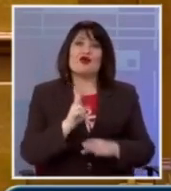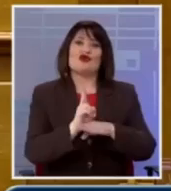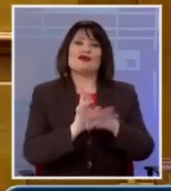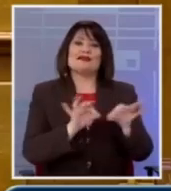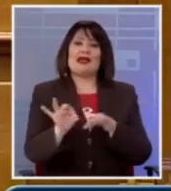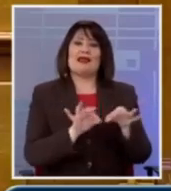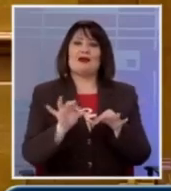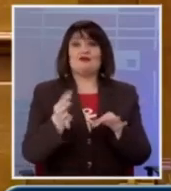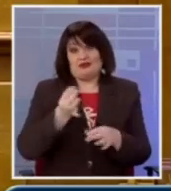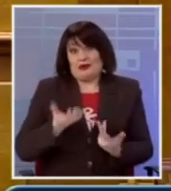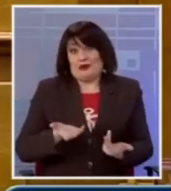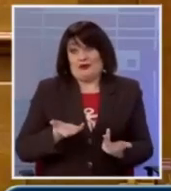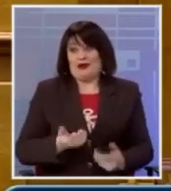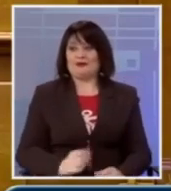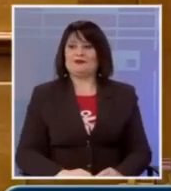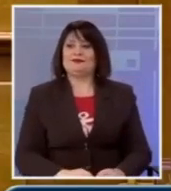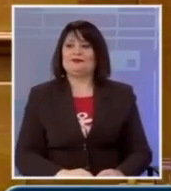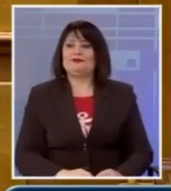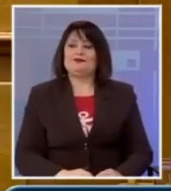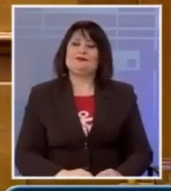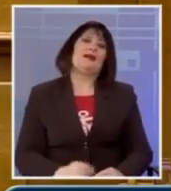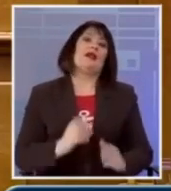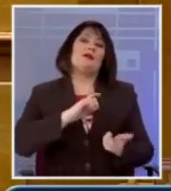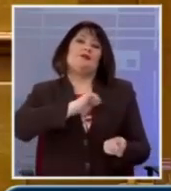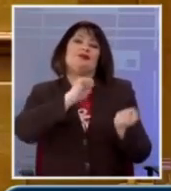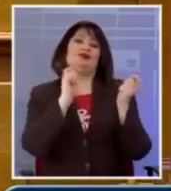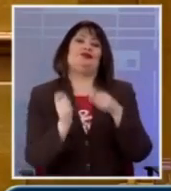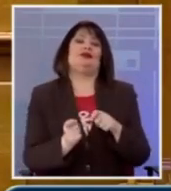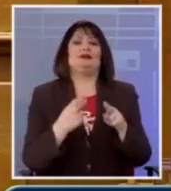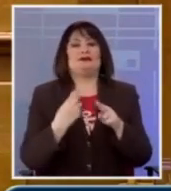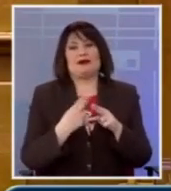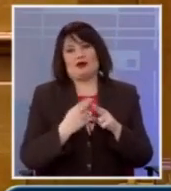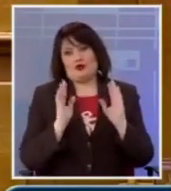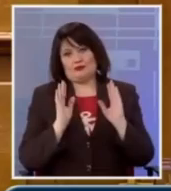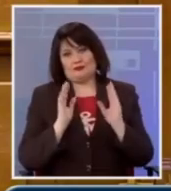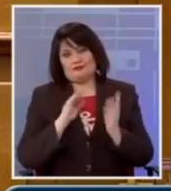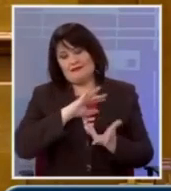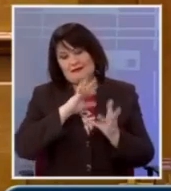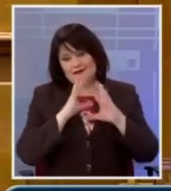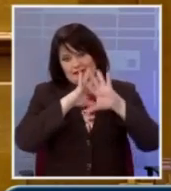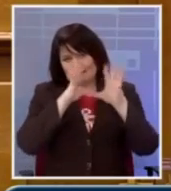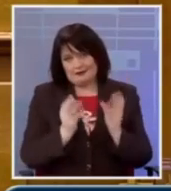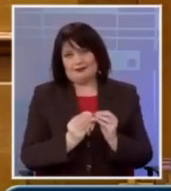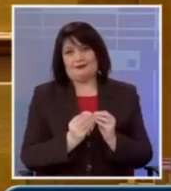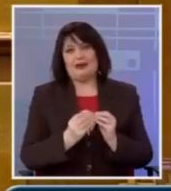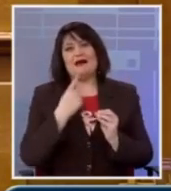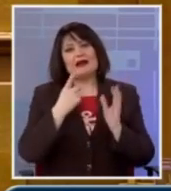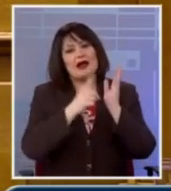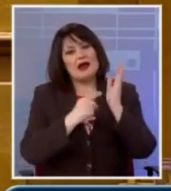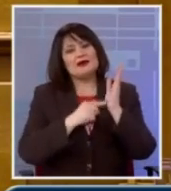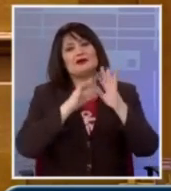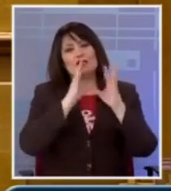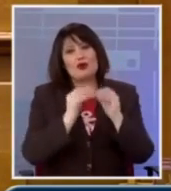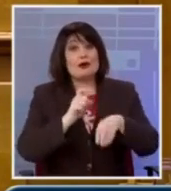σχεδιασμού. Η μεταστροφή είναι μεγάλη και η μεταστροφή έχει αυτά τα χαρακτηριστικά που σας είπα.